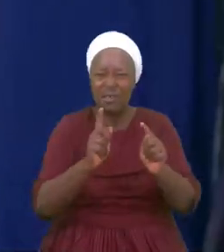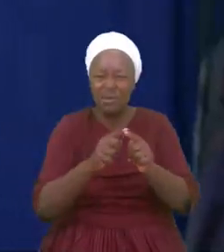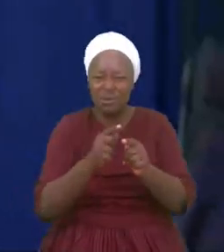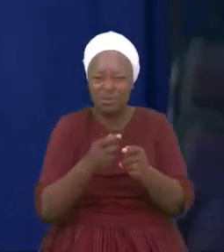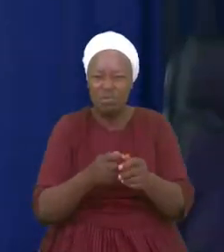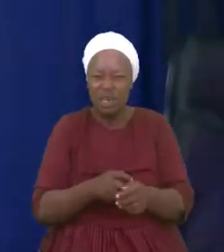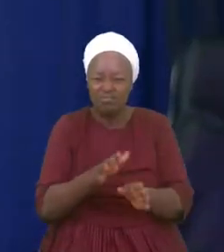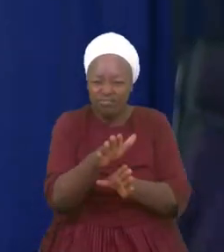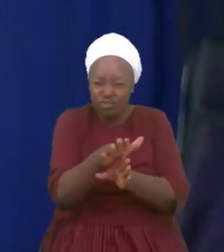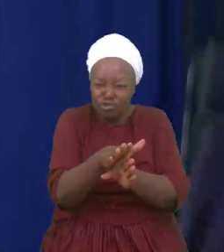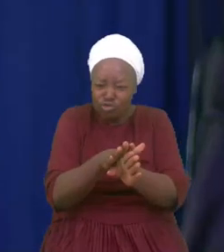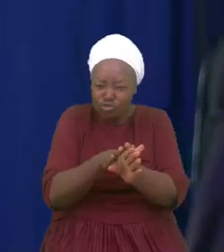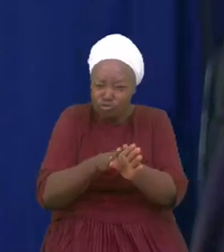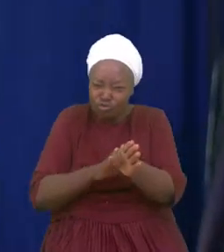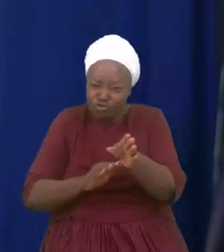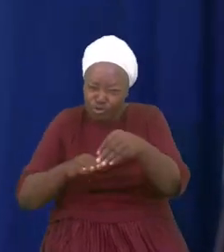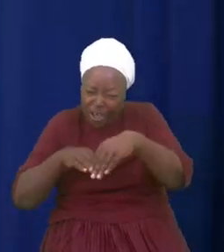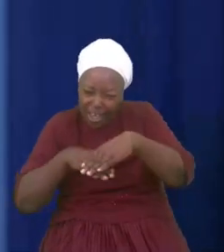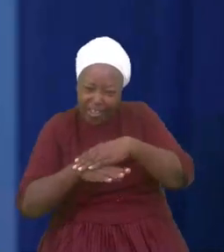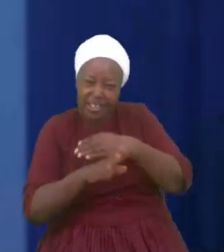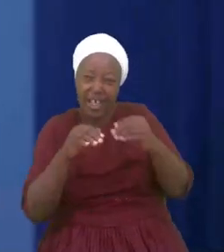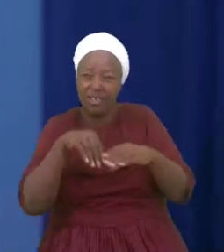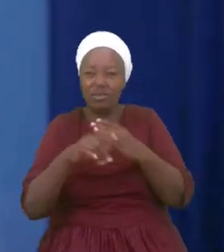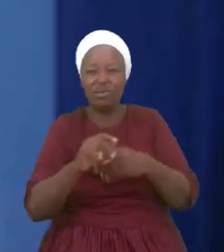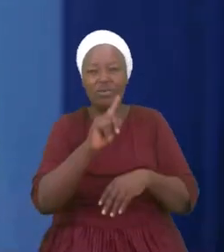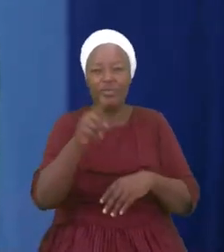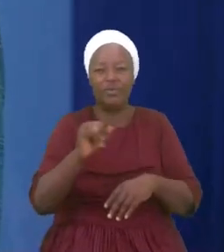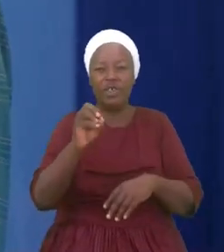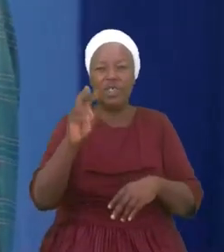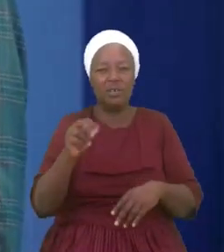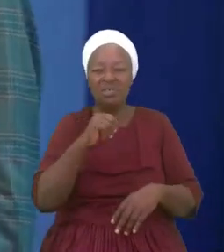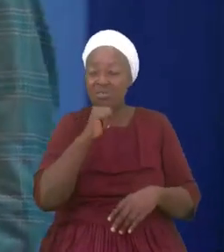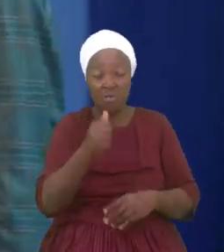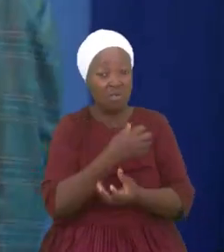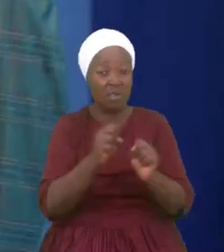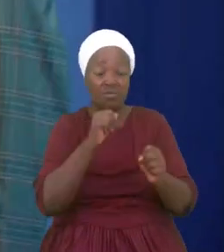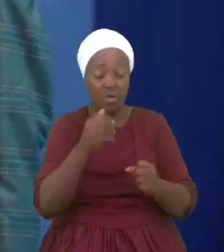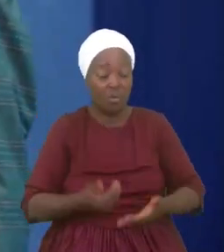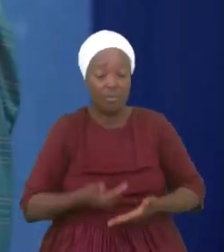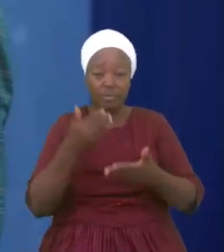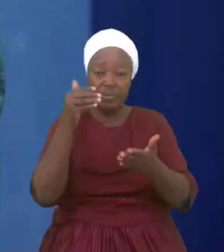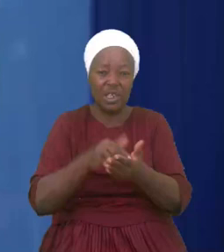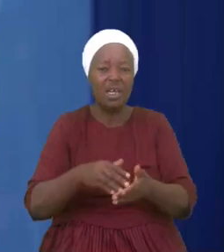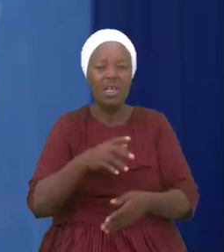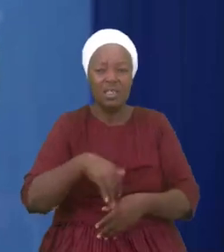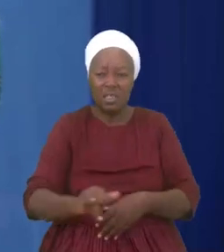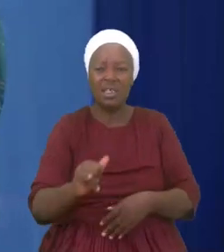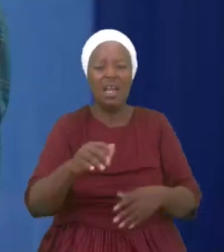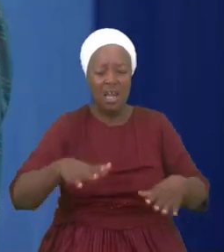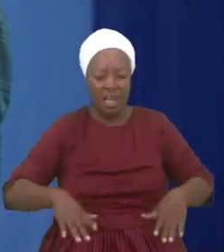mais il est des gens qui essaient de s'infiltrer à Sion il ne sont pas sauvés